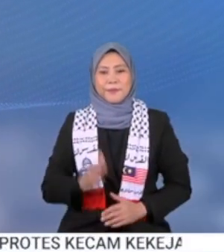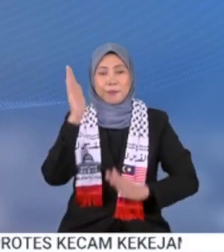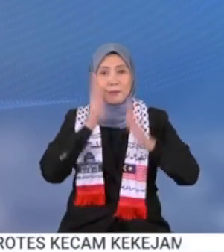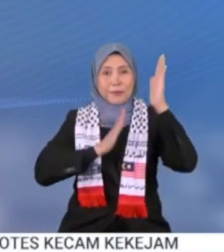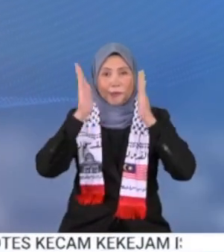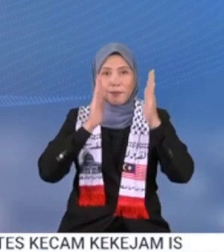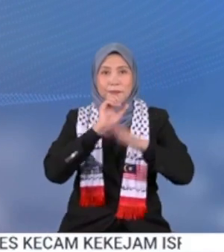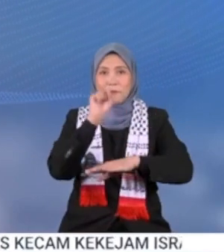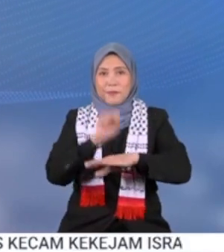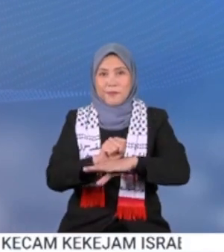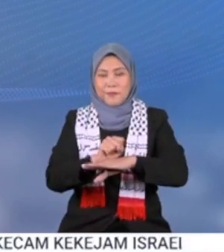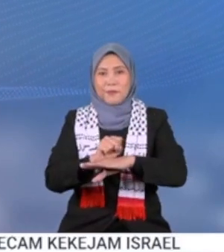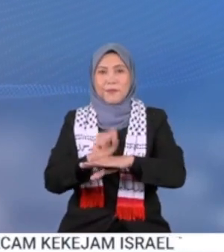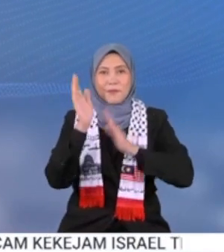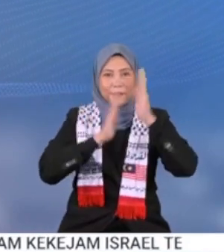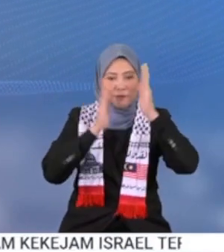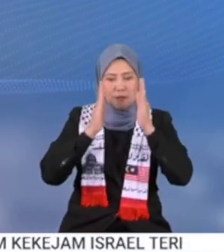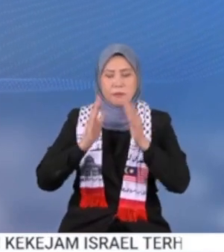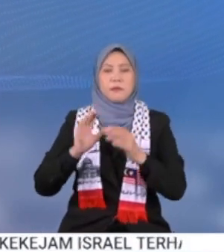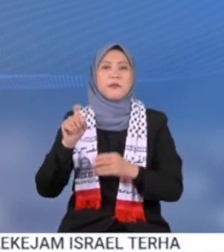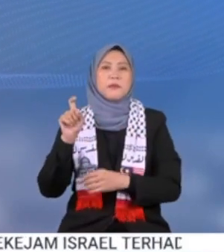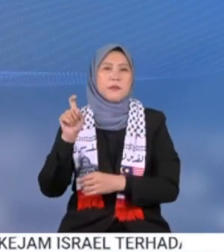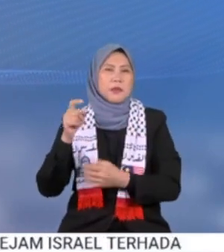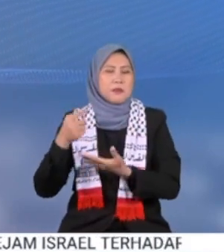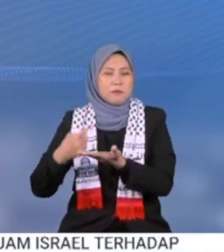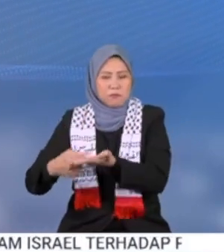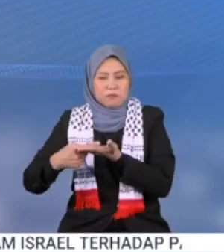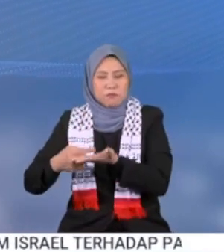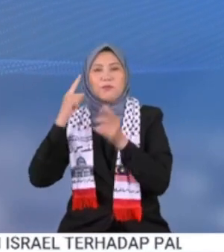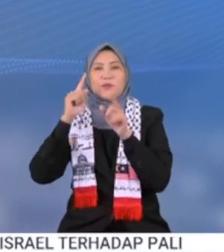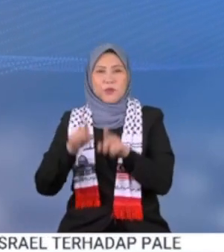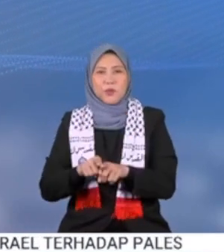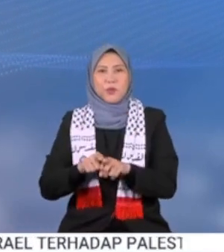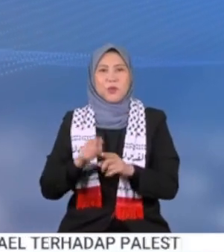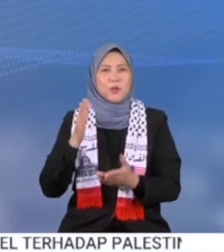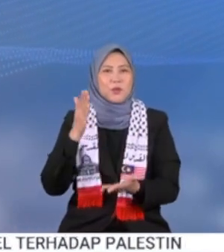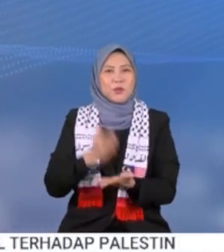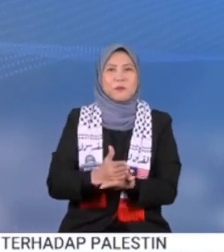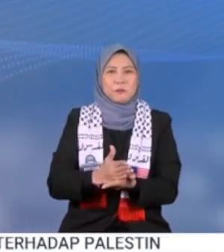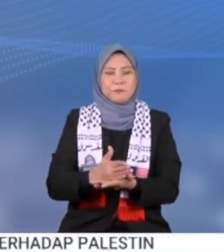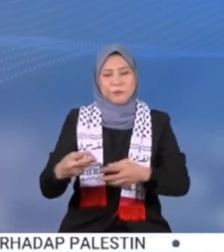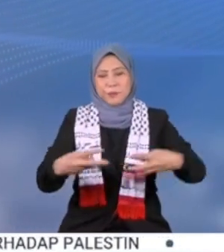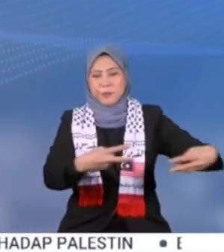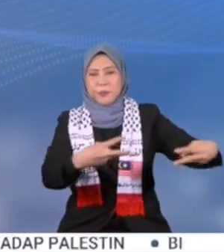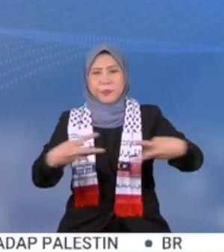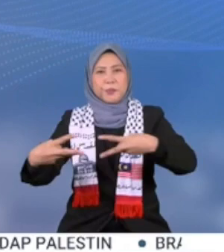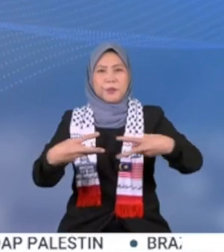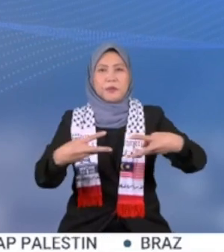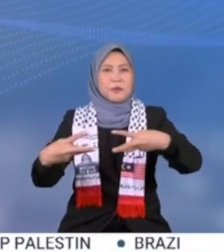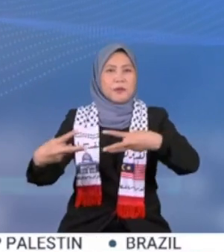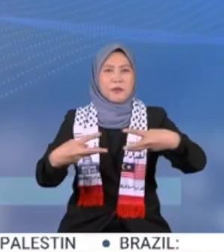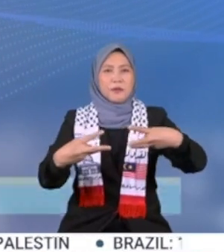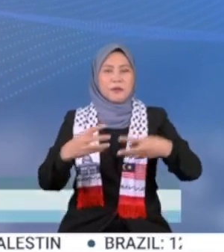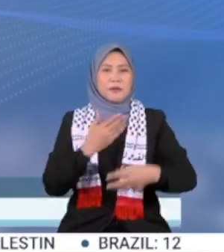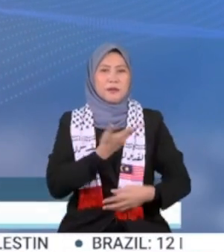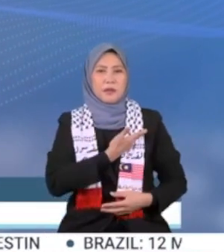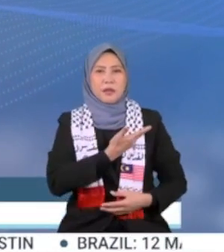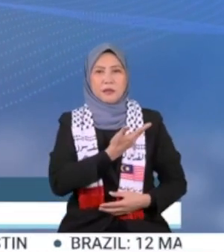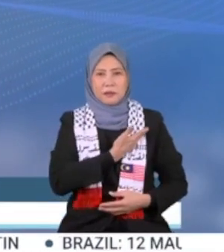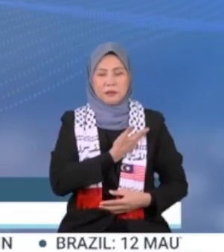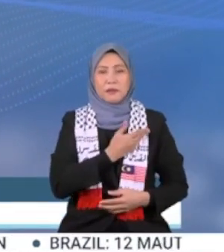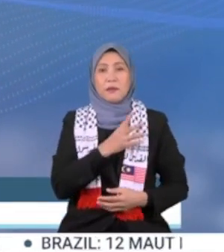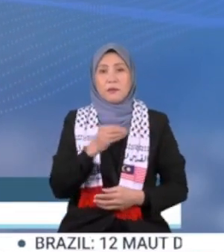Malaysia Singapura sepakat menggesa kejataan senjata dikuat kuuasa bagi menjamin ketegangan di Gaza dapat diredakan